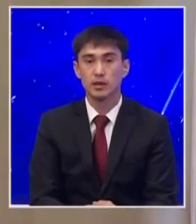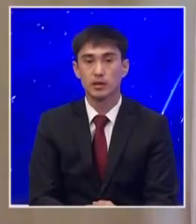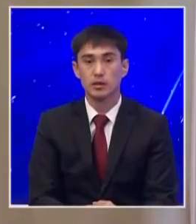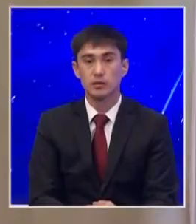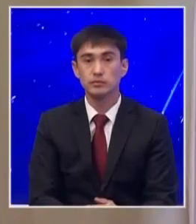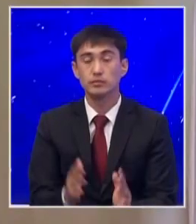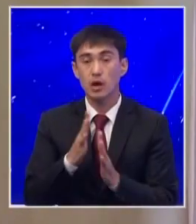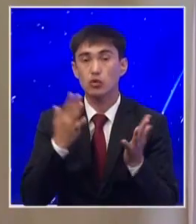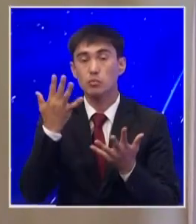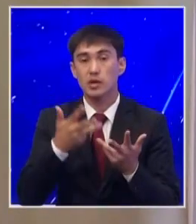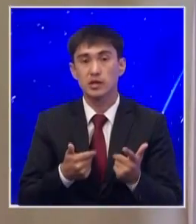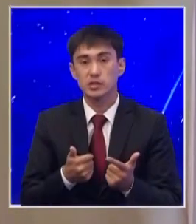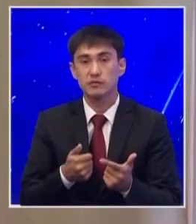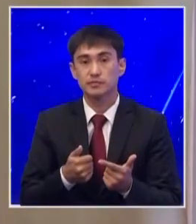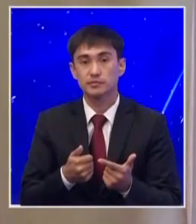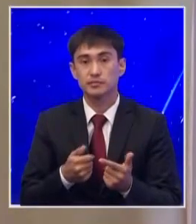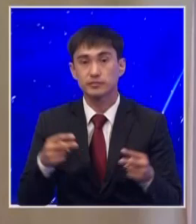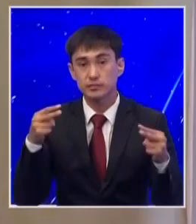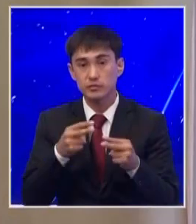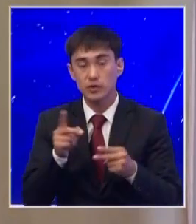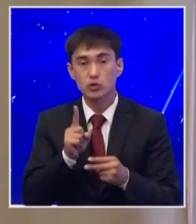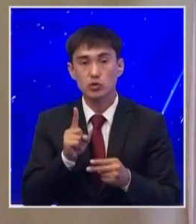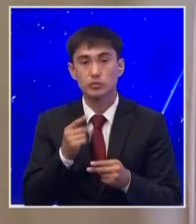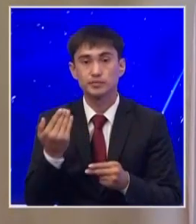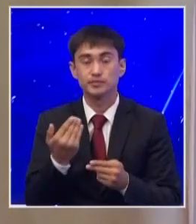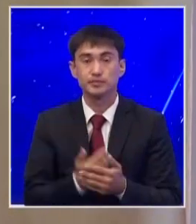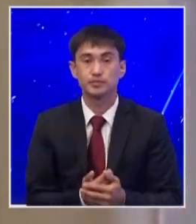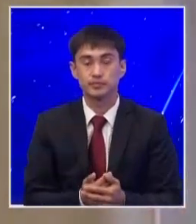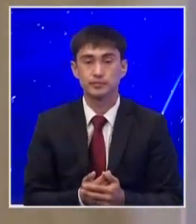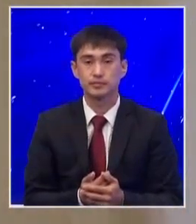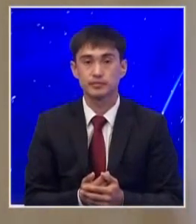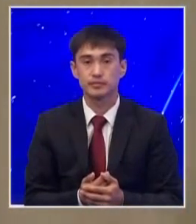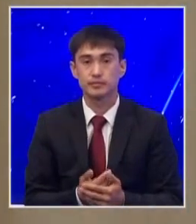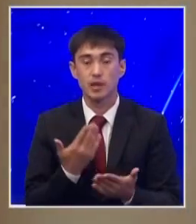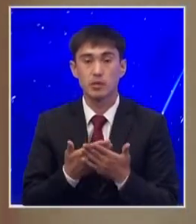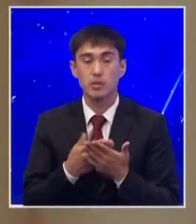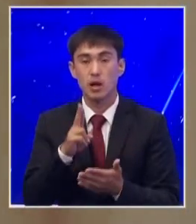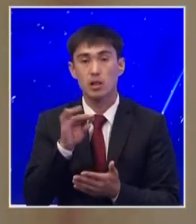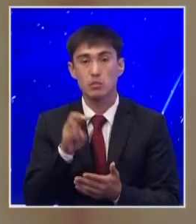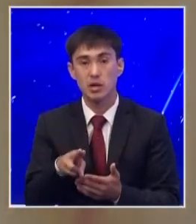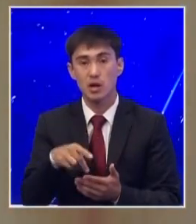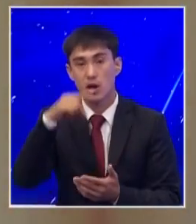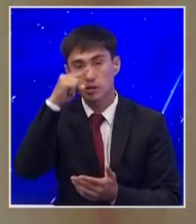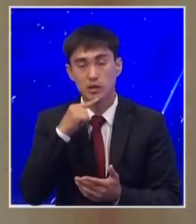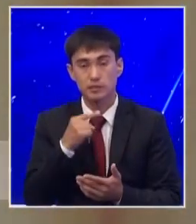огромное количество свидетельств взаимоотношений, например, калмыков и казахов. Надо сказать, что